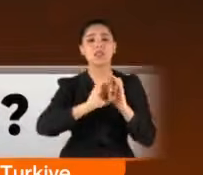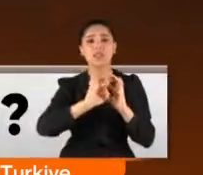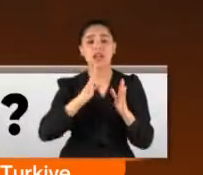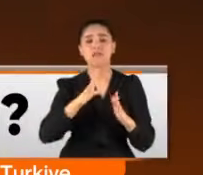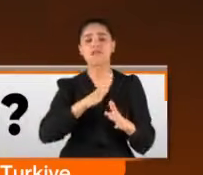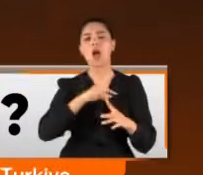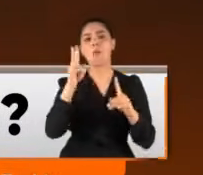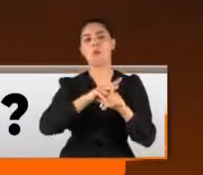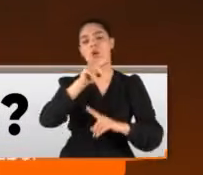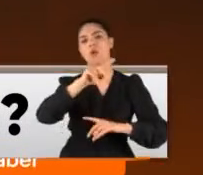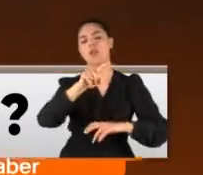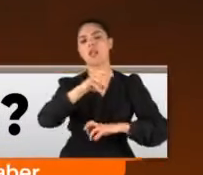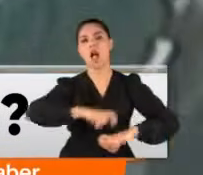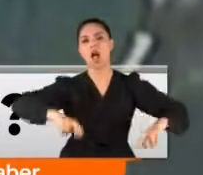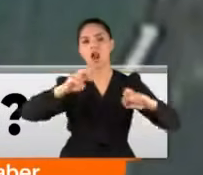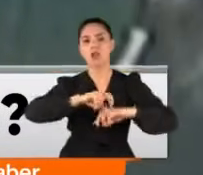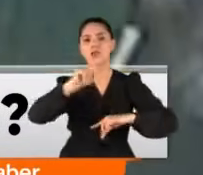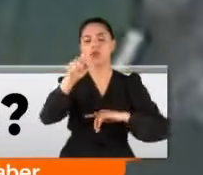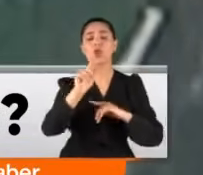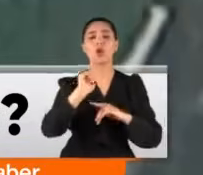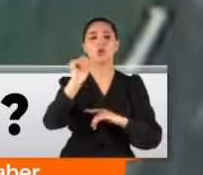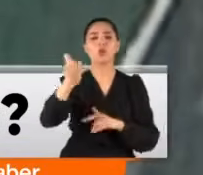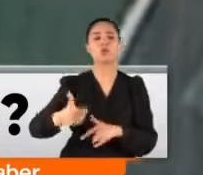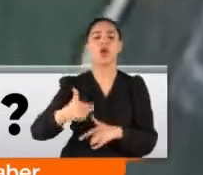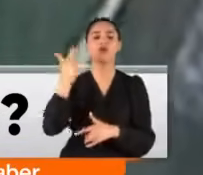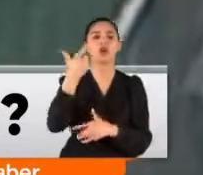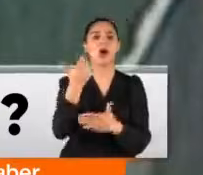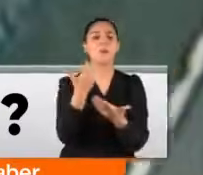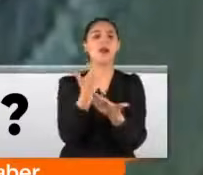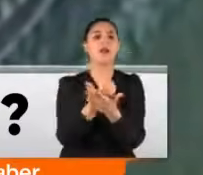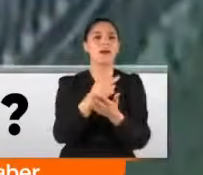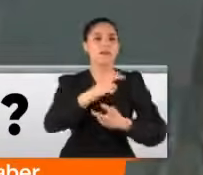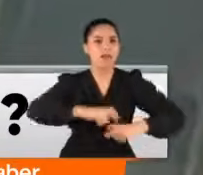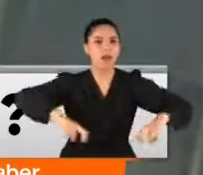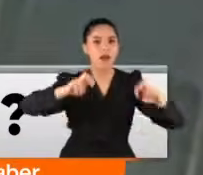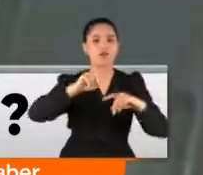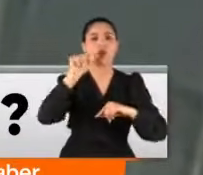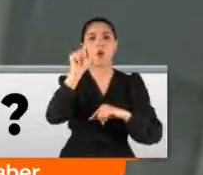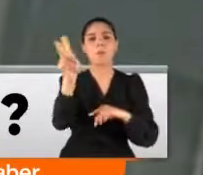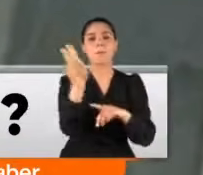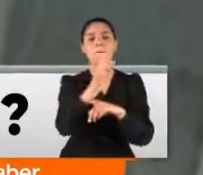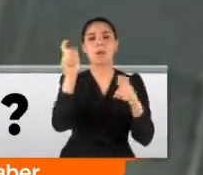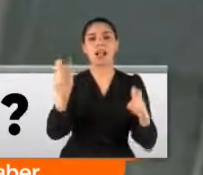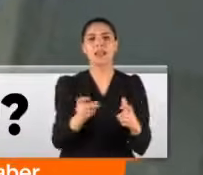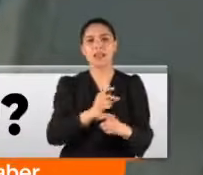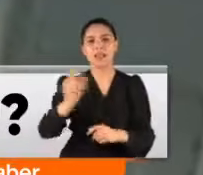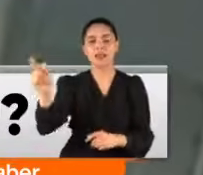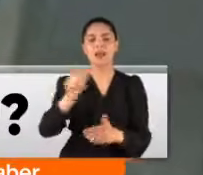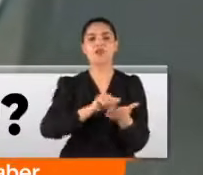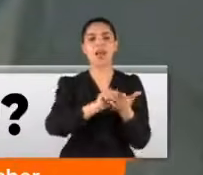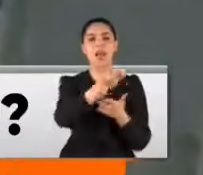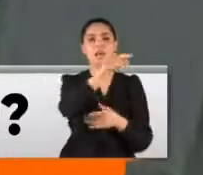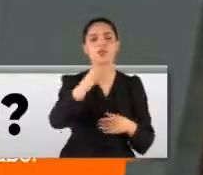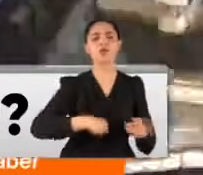didik inceledi. Tüm kamera kayıtları günlerce mercek altındaydı. İşte o görüntüler polisi Balıkesir'e firar eden ve hepsi birer